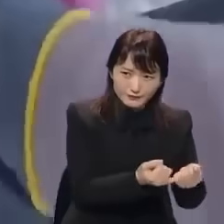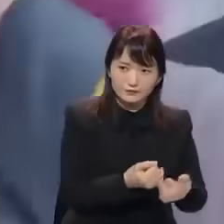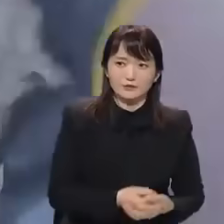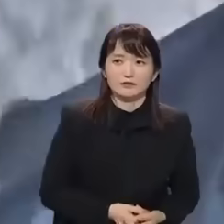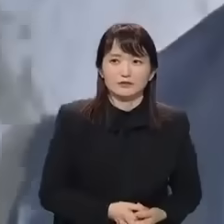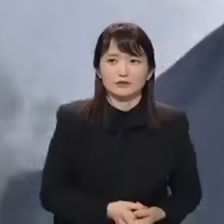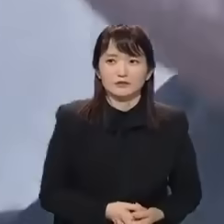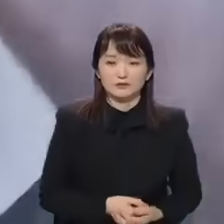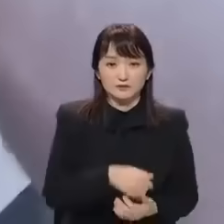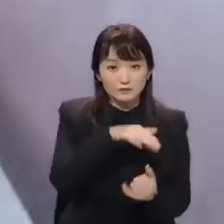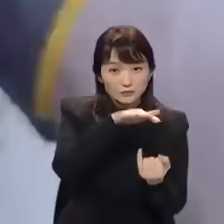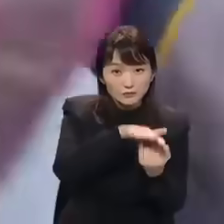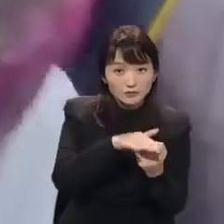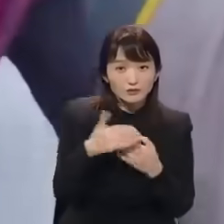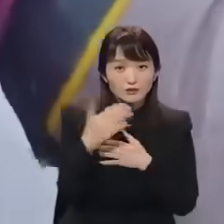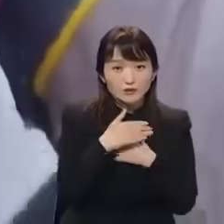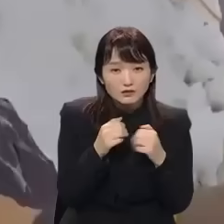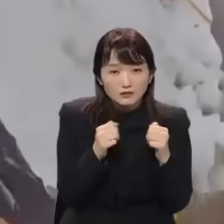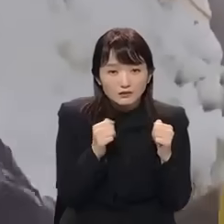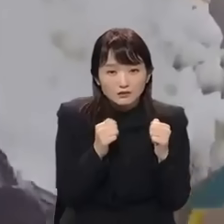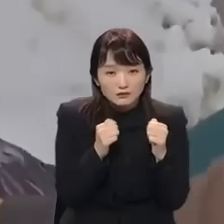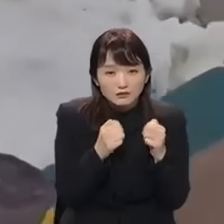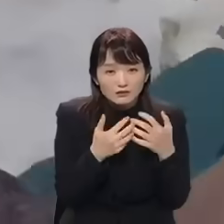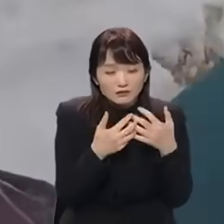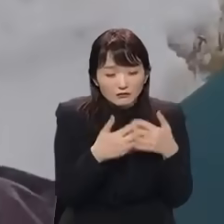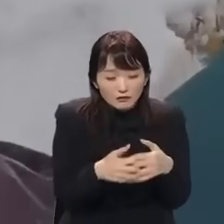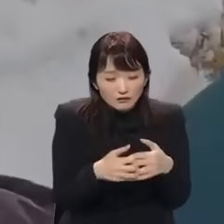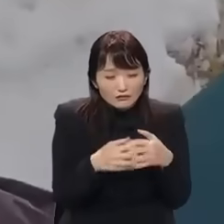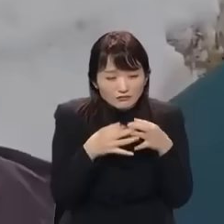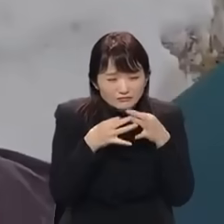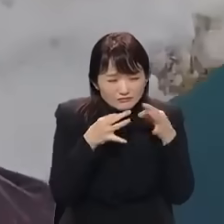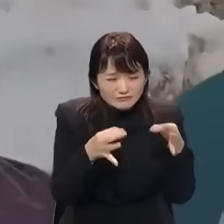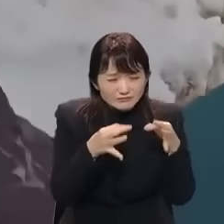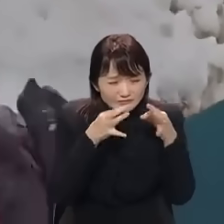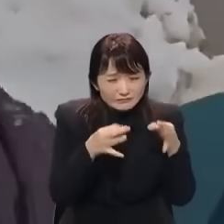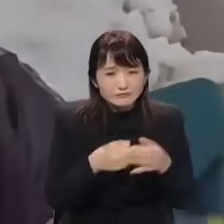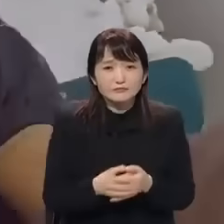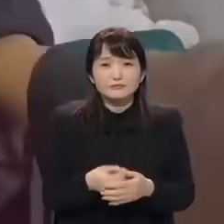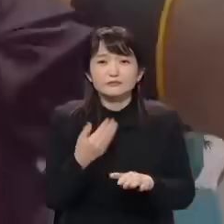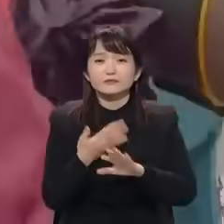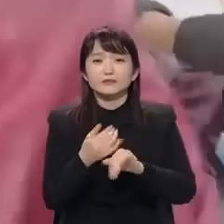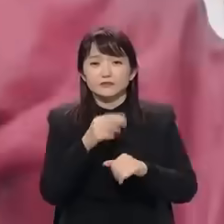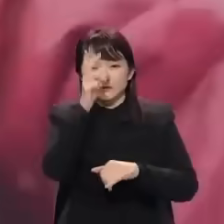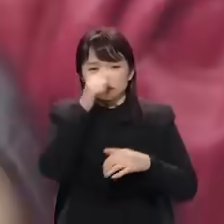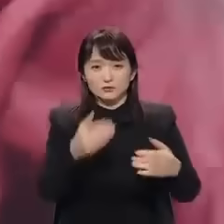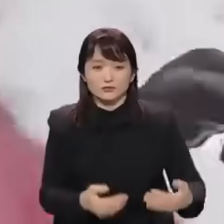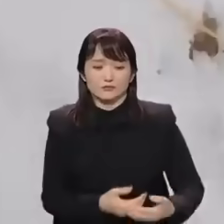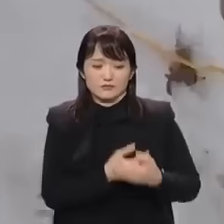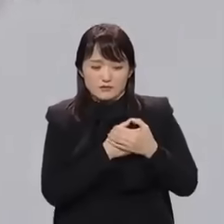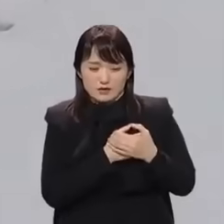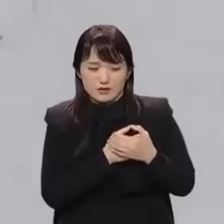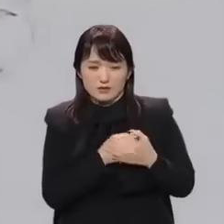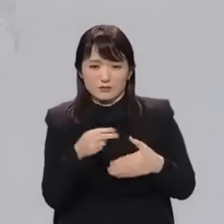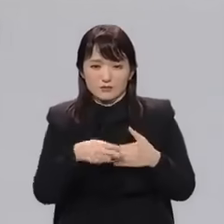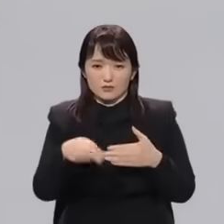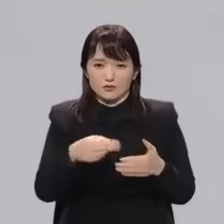연못에서 빠져나온 소녀는 몸이 굳은 채 신음만 내뱉었습니다. 또 다른 경찰이 소녀를 안고 급히 병원으로